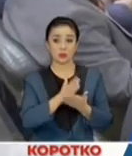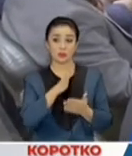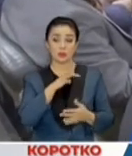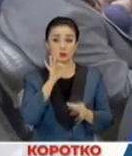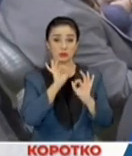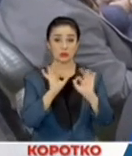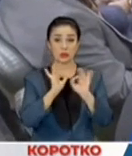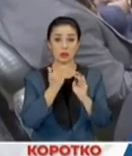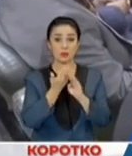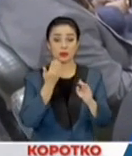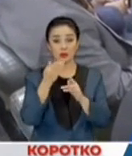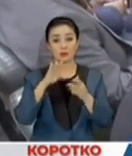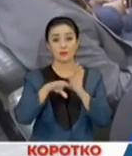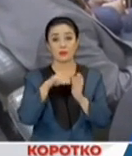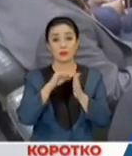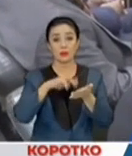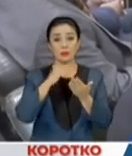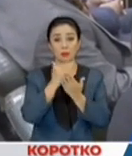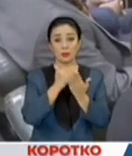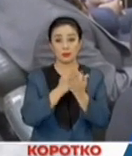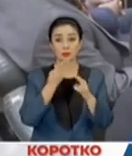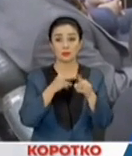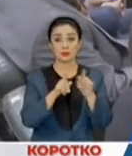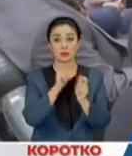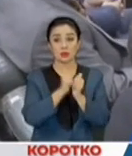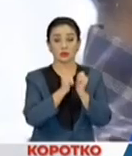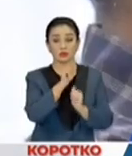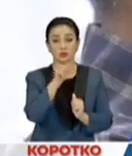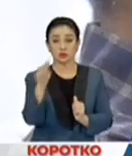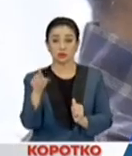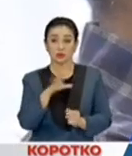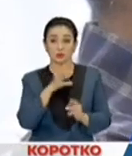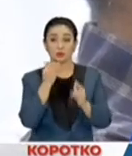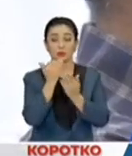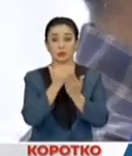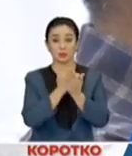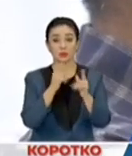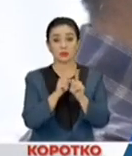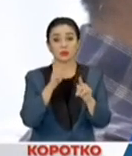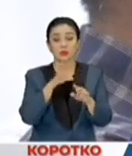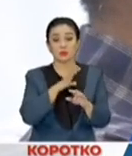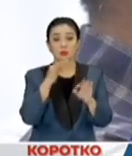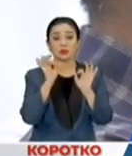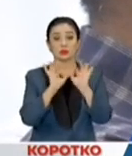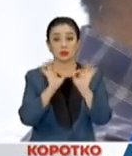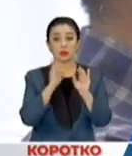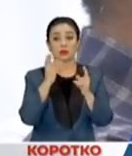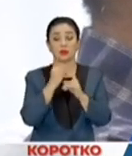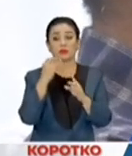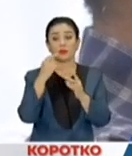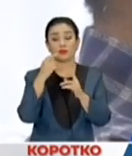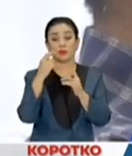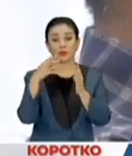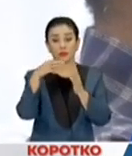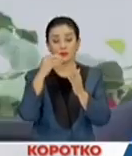озвучена предвыборная программа каждого из кандидатов, и в каждой программе серьезные акценты расставлены во благо личности.